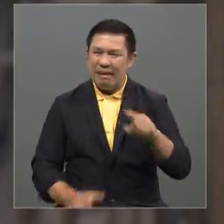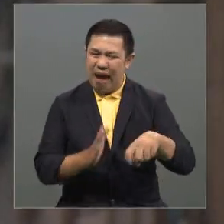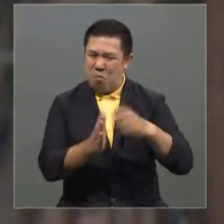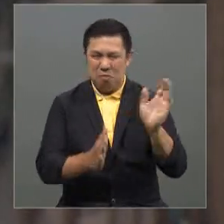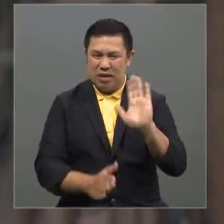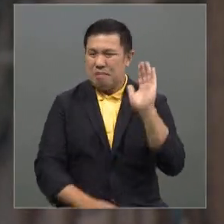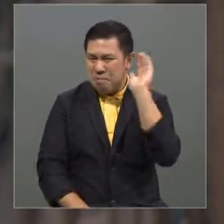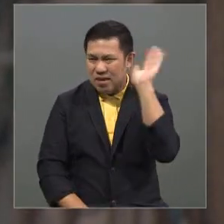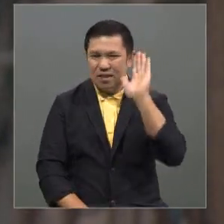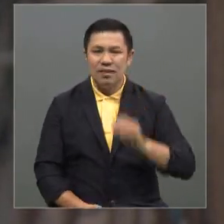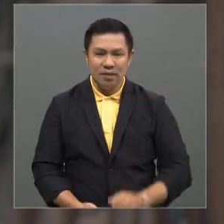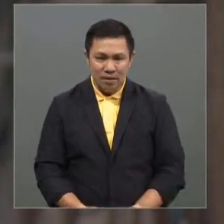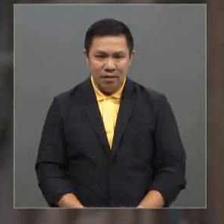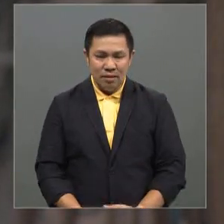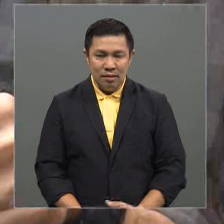เหตุนี้ค่ะ